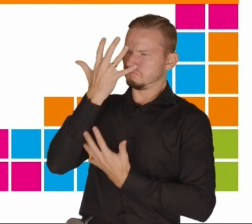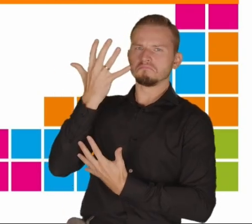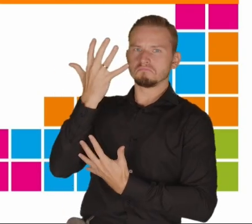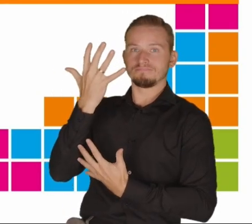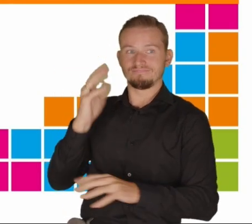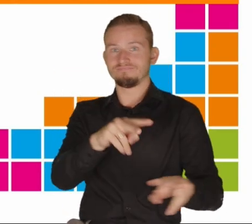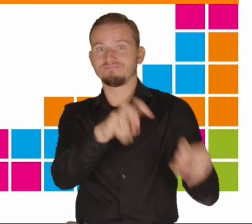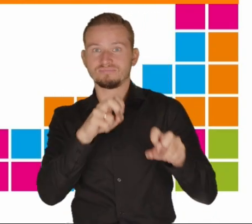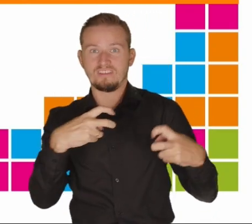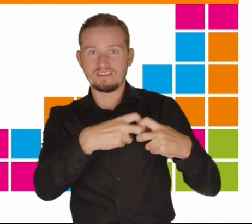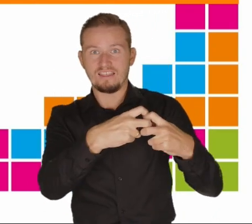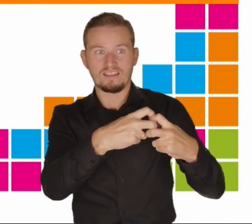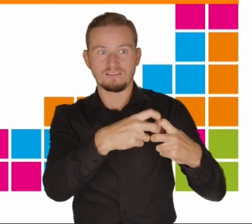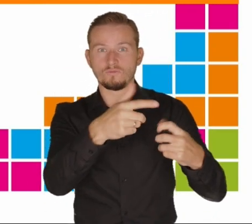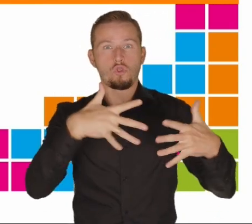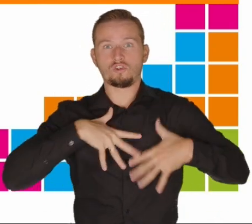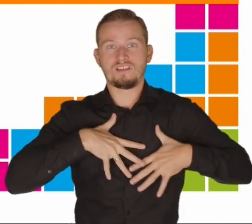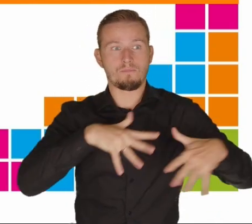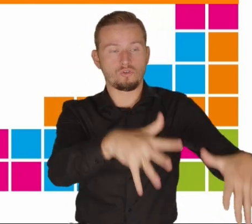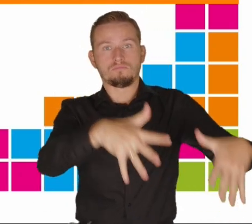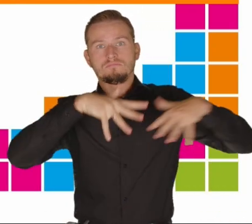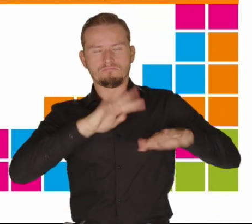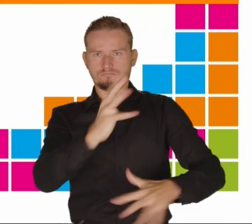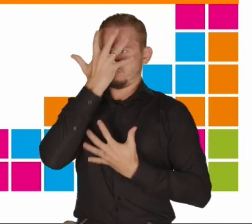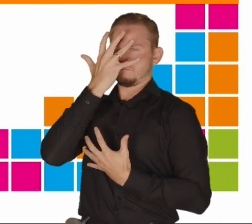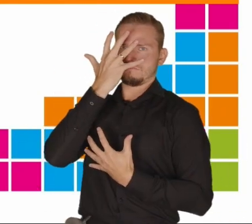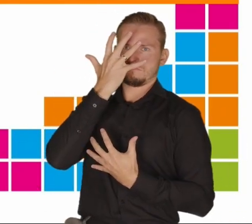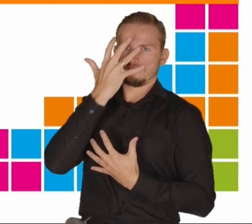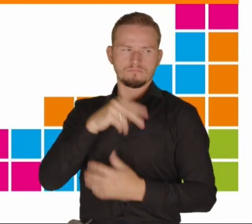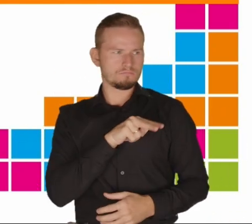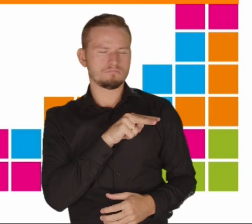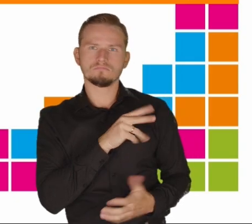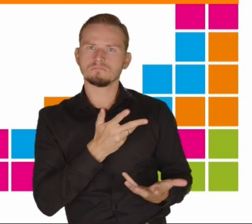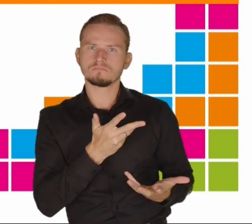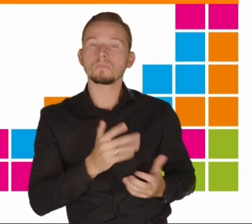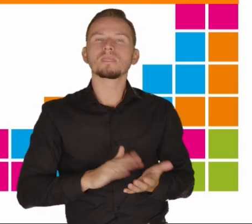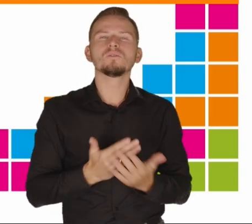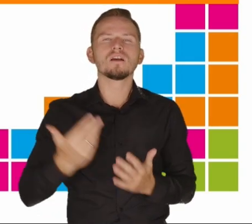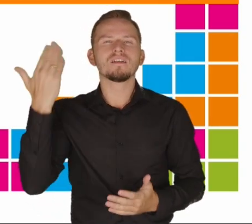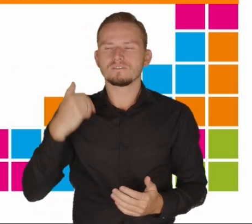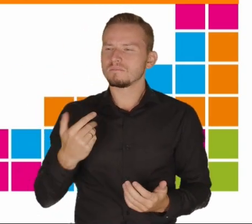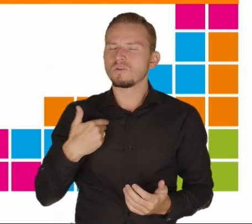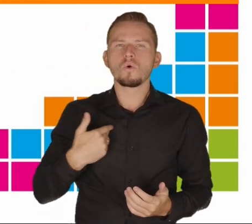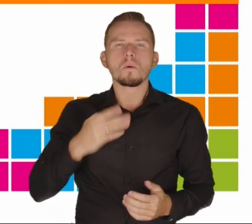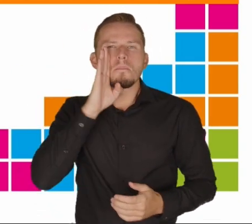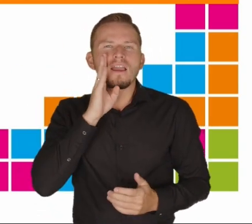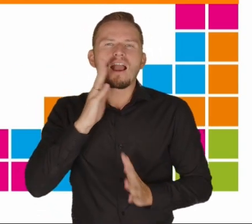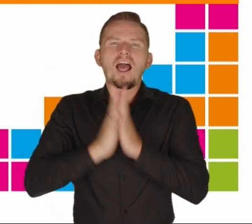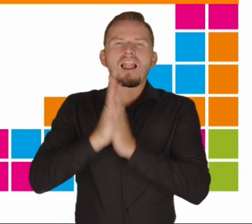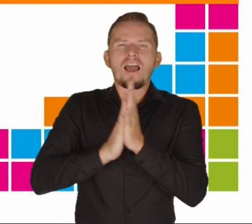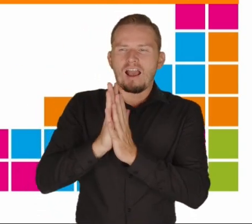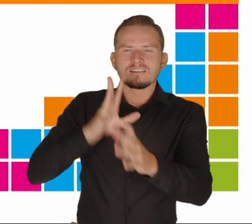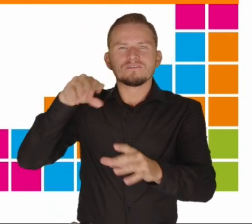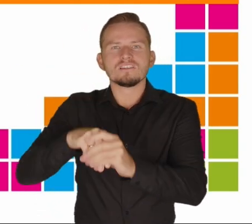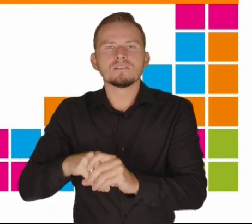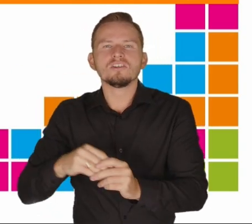temu o internecie myśleliśmy trochę tak jak o lesie w bajce o czerwonym kapturku. To znaczy, że jest to taka